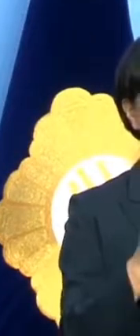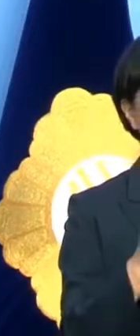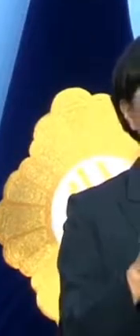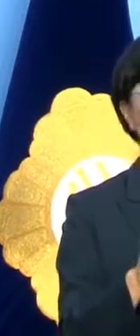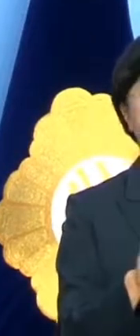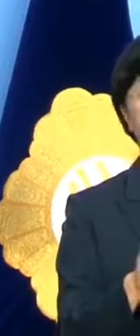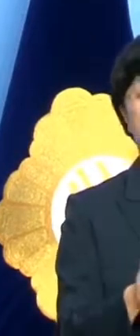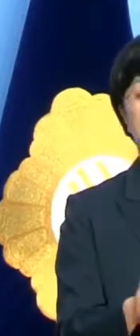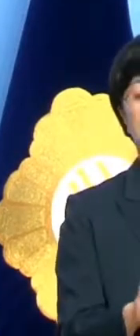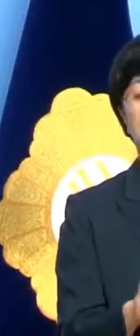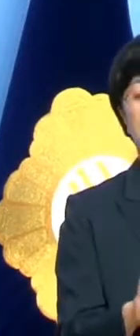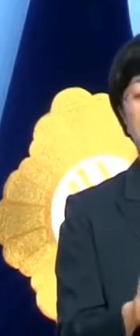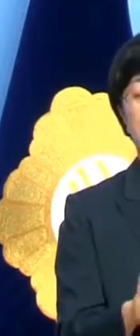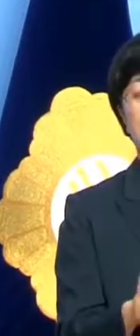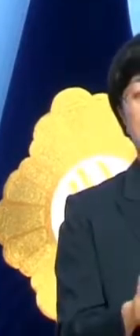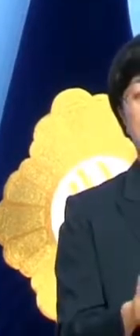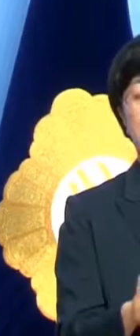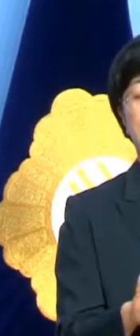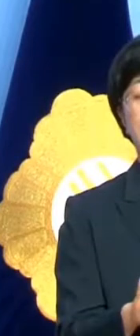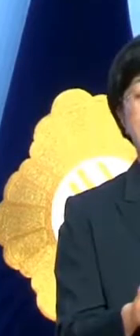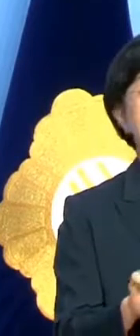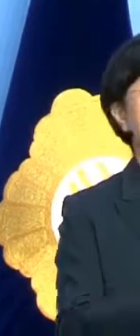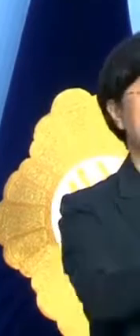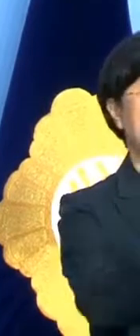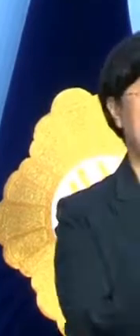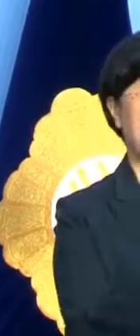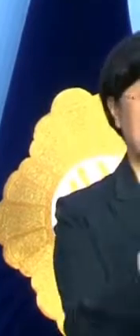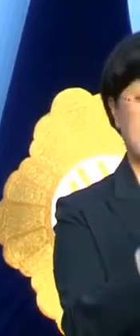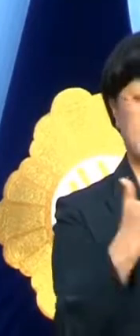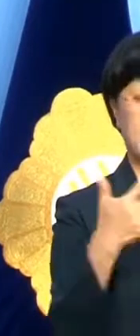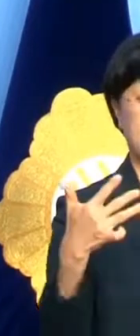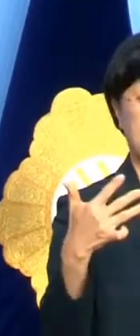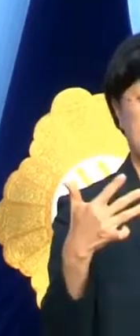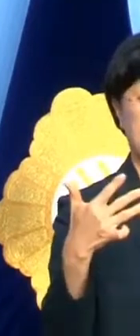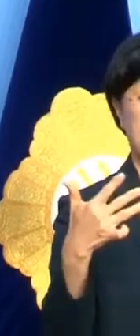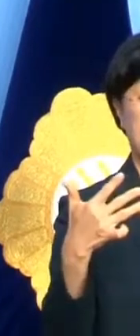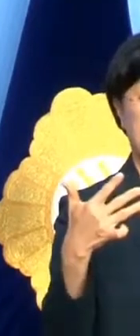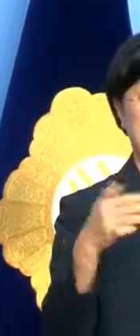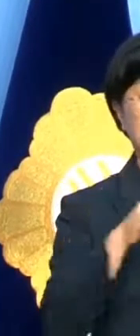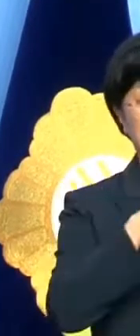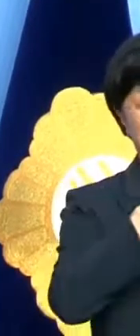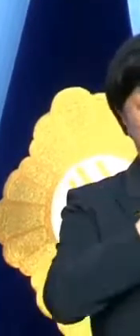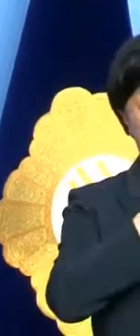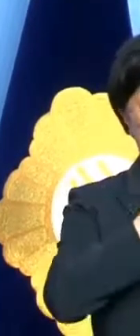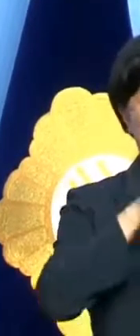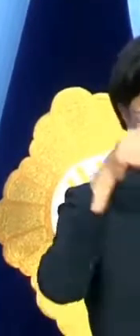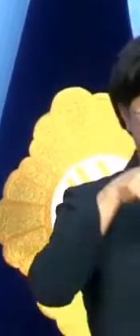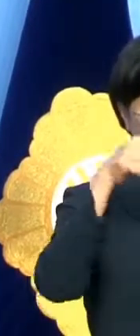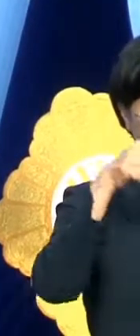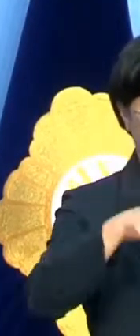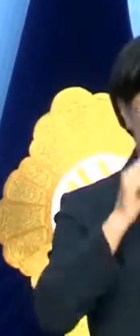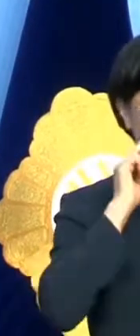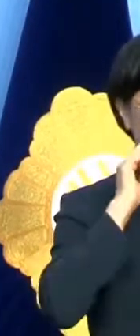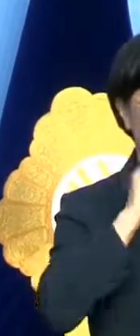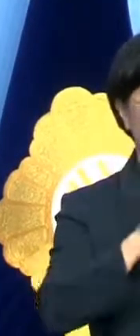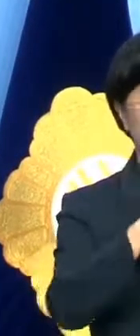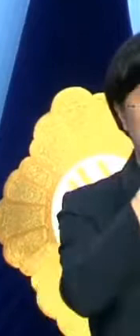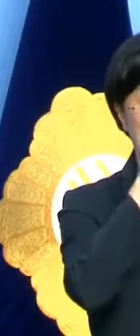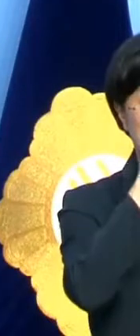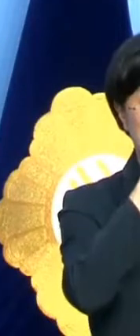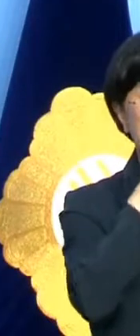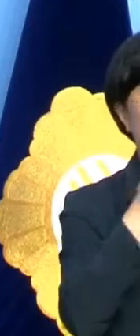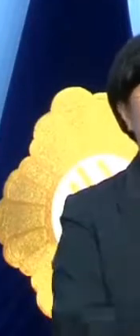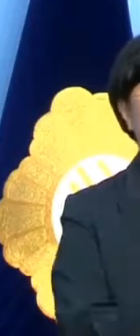방금 지난 8월 7일 8일 남부 지역에 집중 호우로 인해서 큰